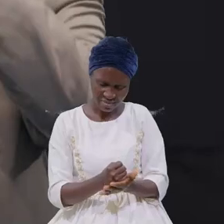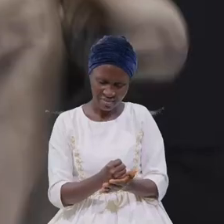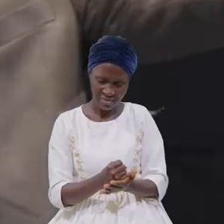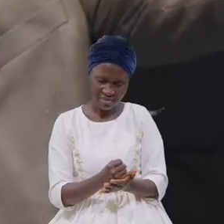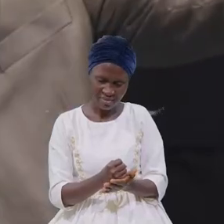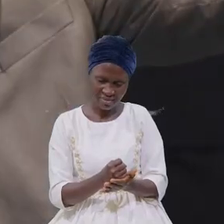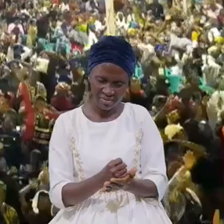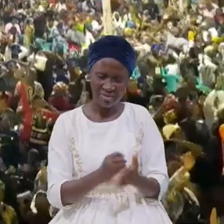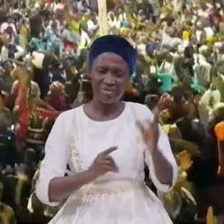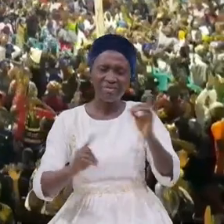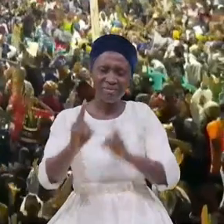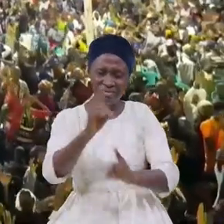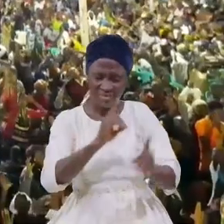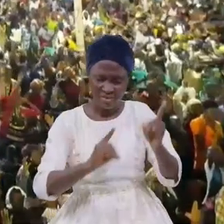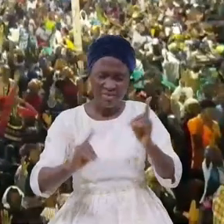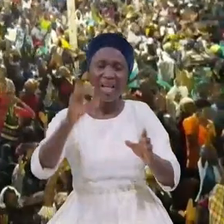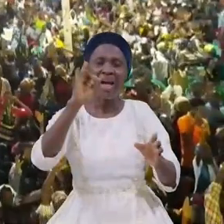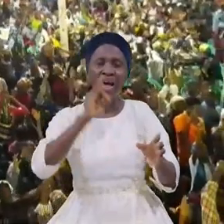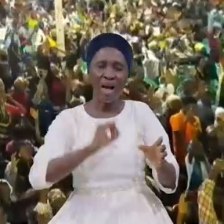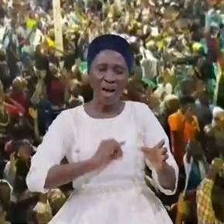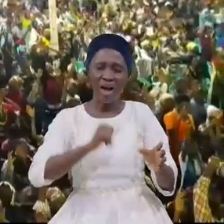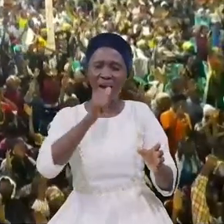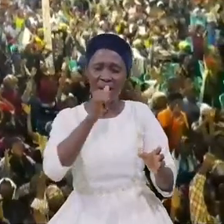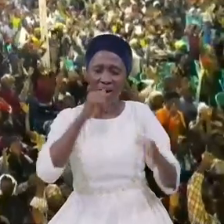Je suis guéri.